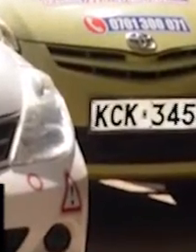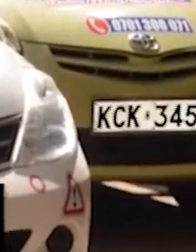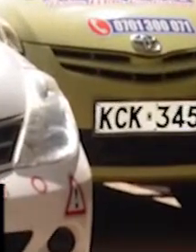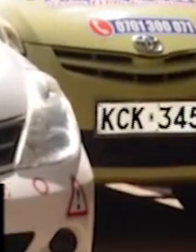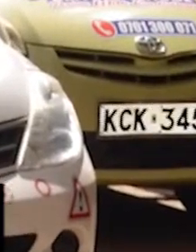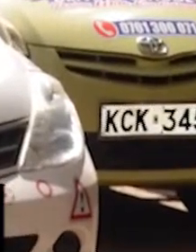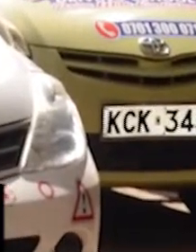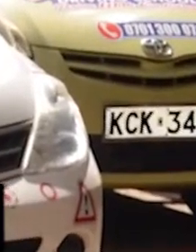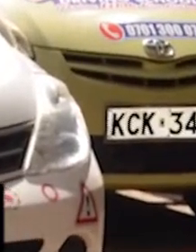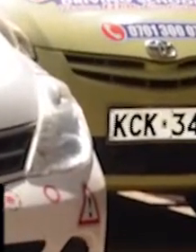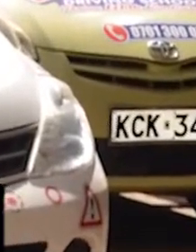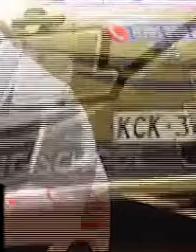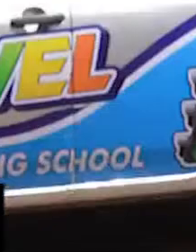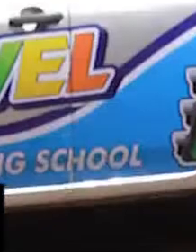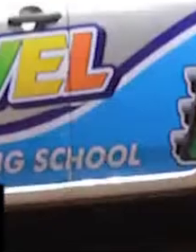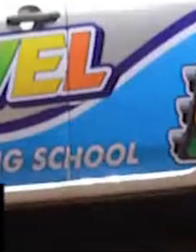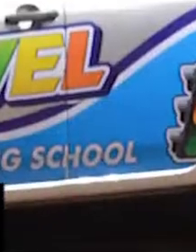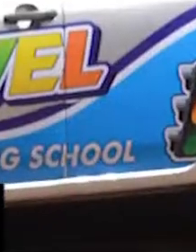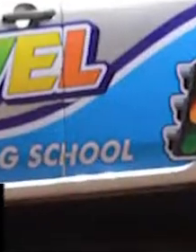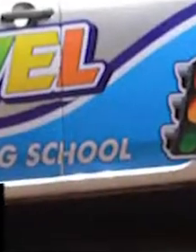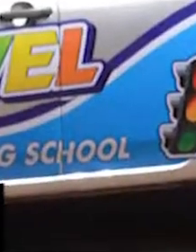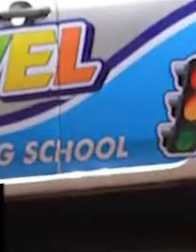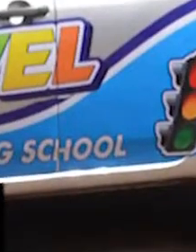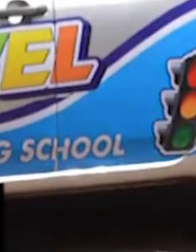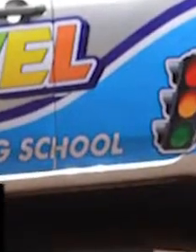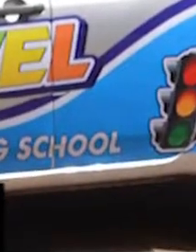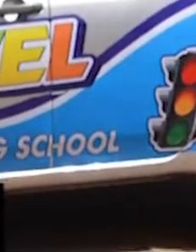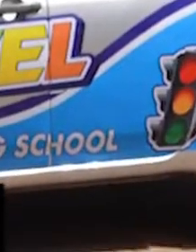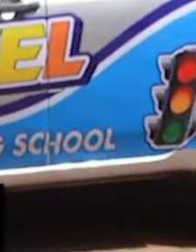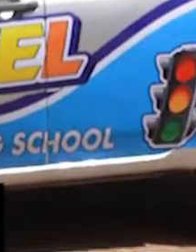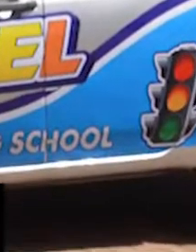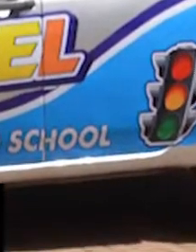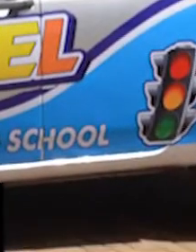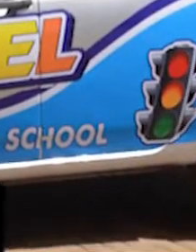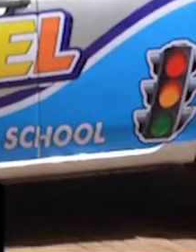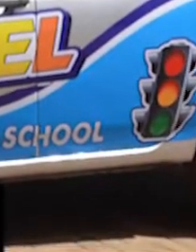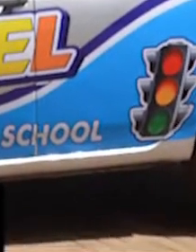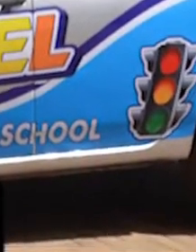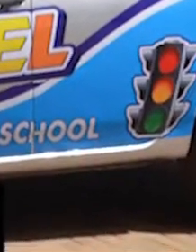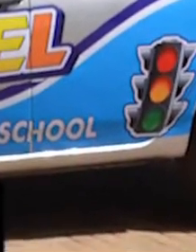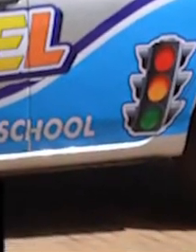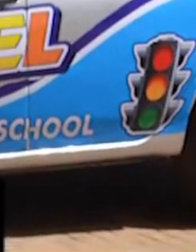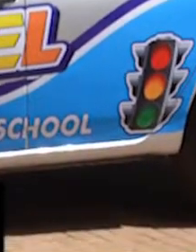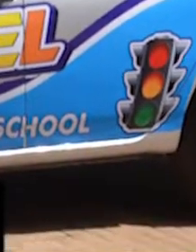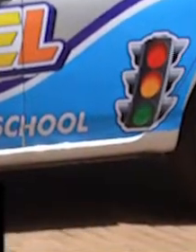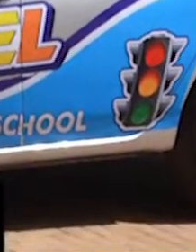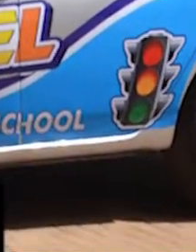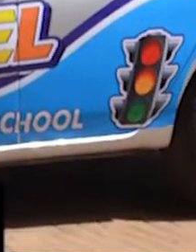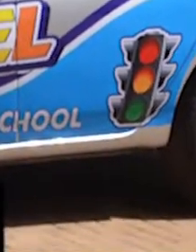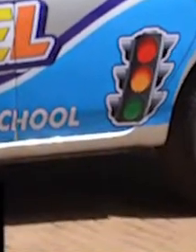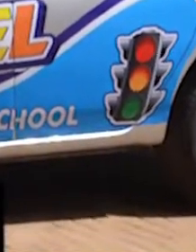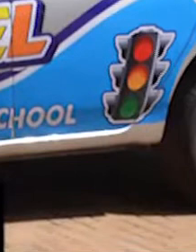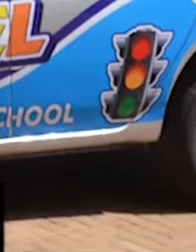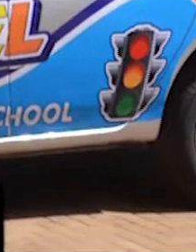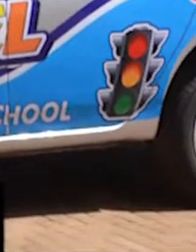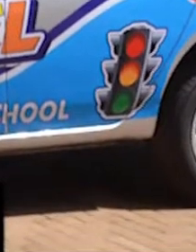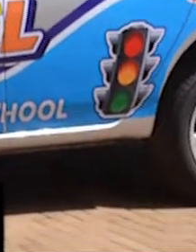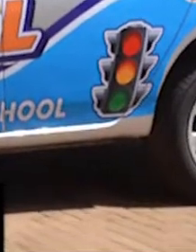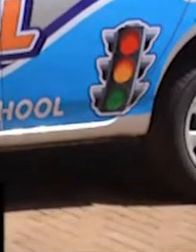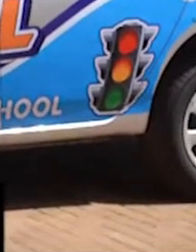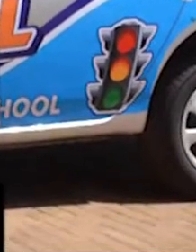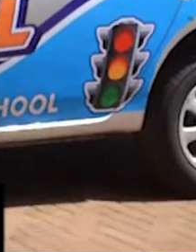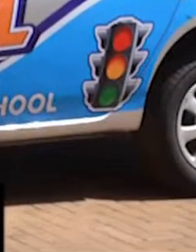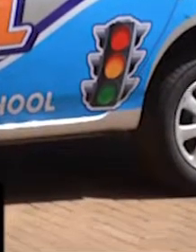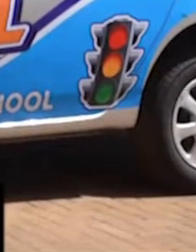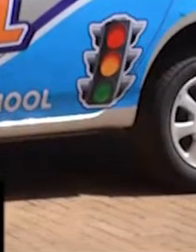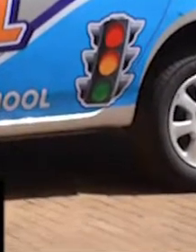magari mengi ya kufanyia practicals na hivyo kuhakikisha kila mwanafunzi amepata fursa ya kutosha. Malipo yetu ni